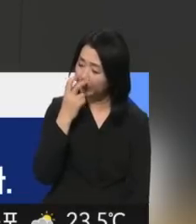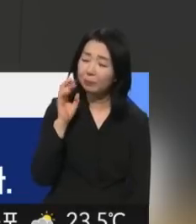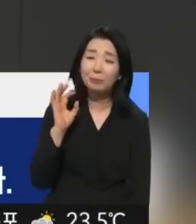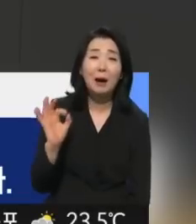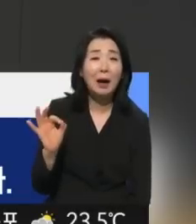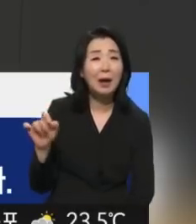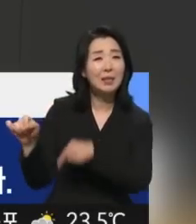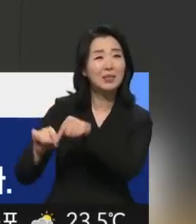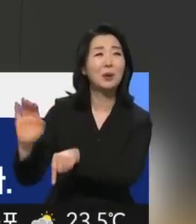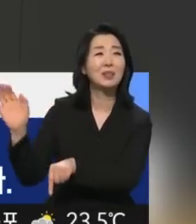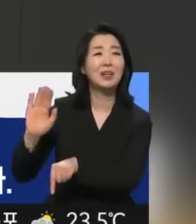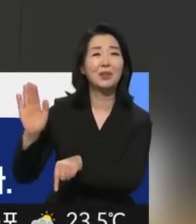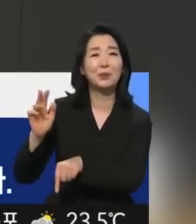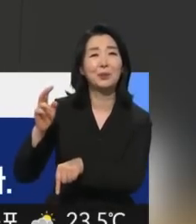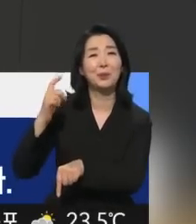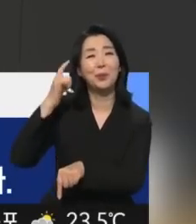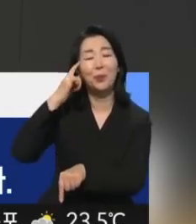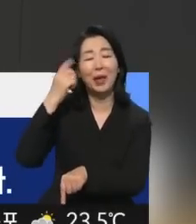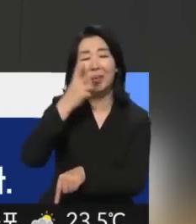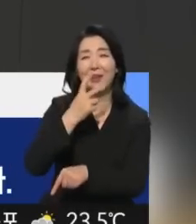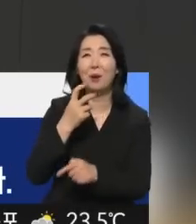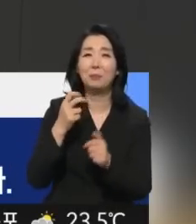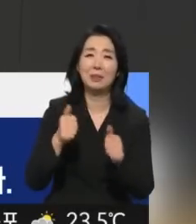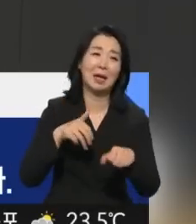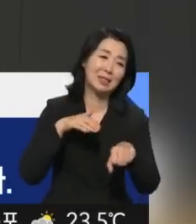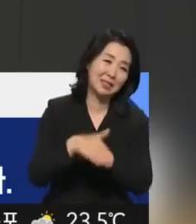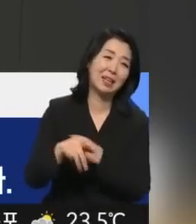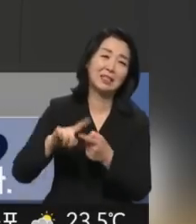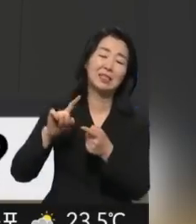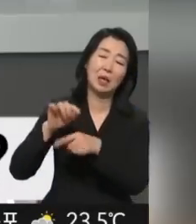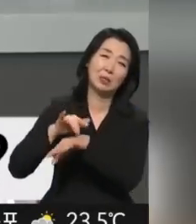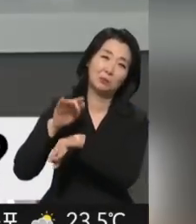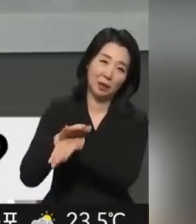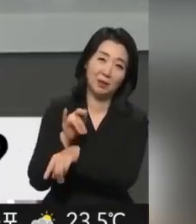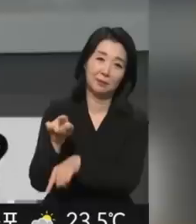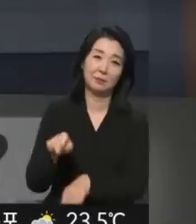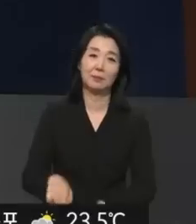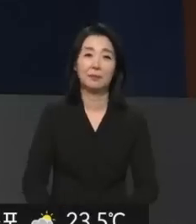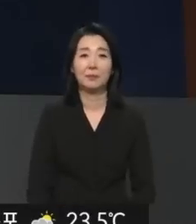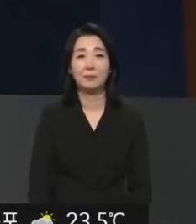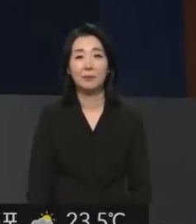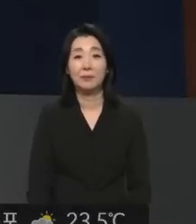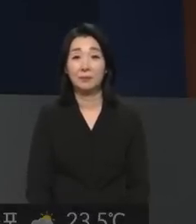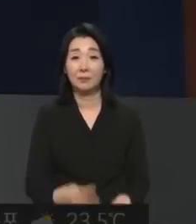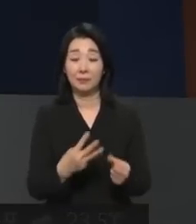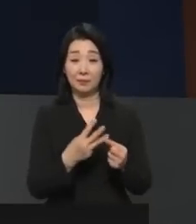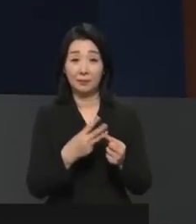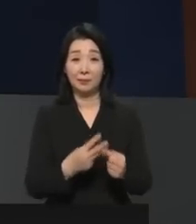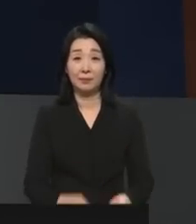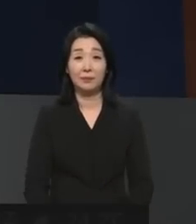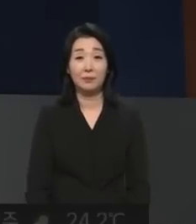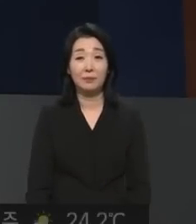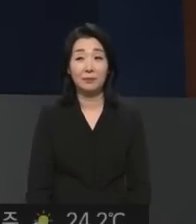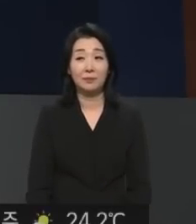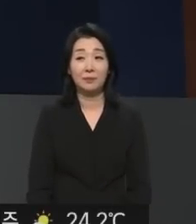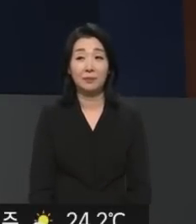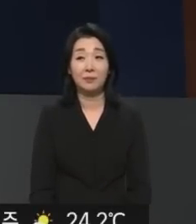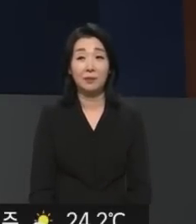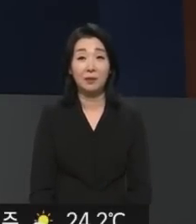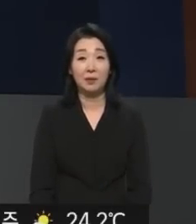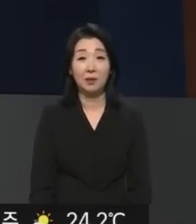정치보다는 검사의 스타일이 아직도 남아있는 것 같습니다. 네, 세 번째 픽은 우대국